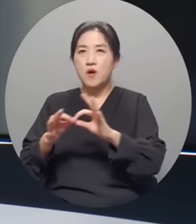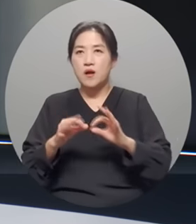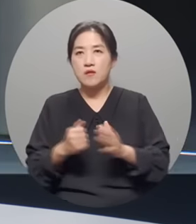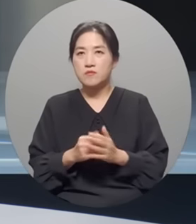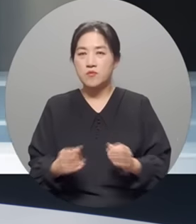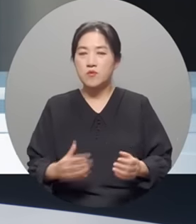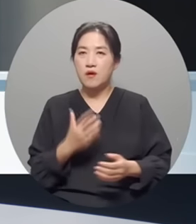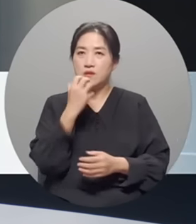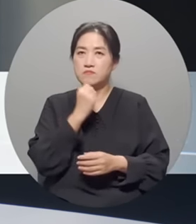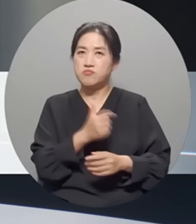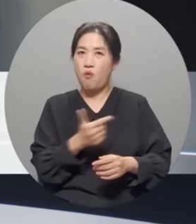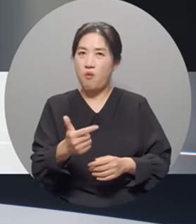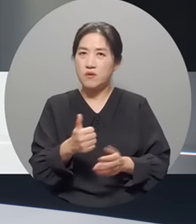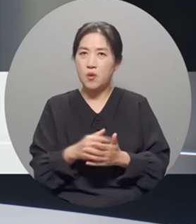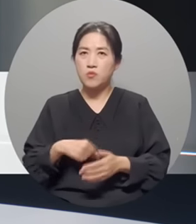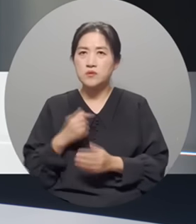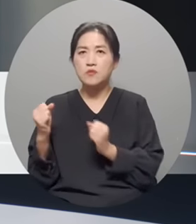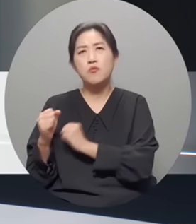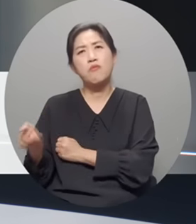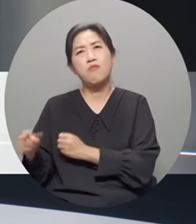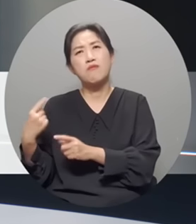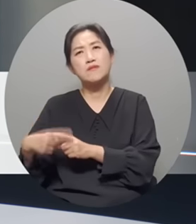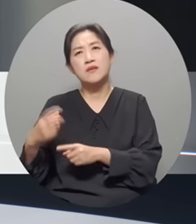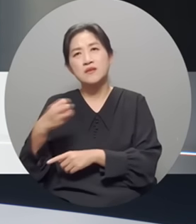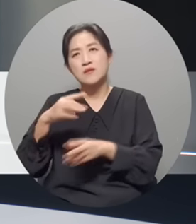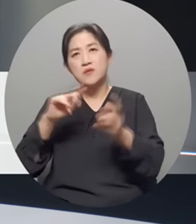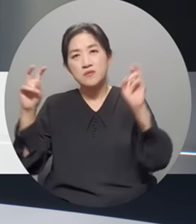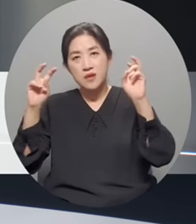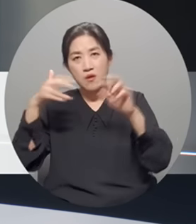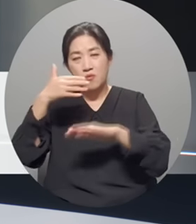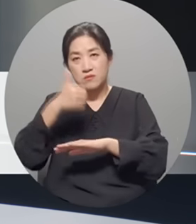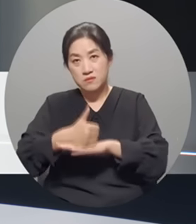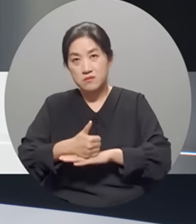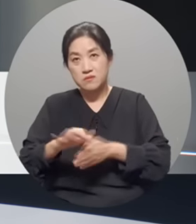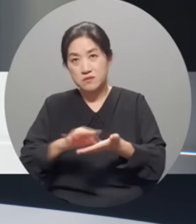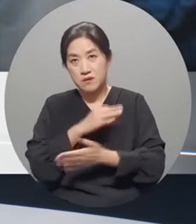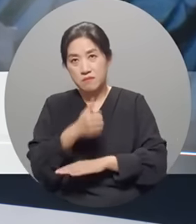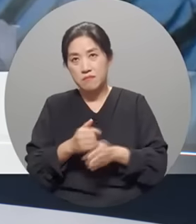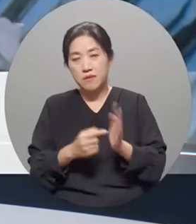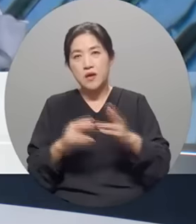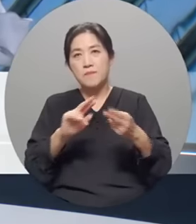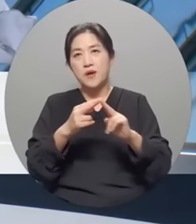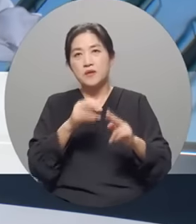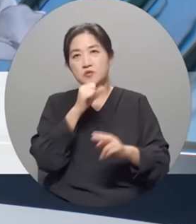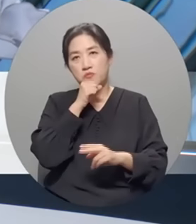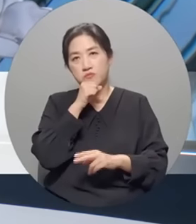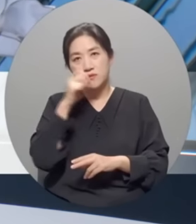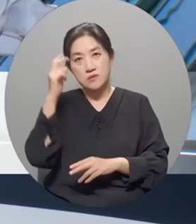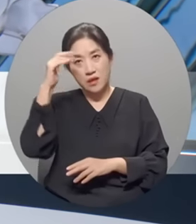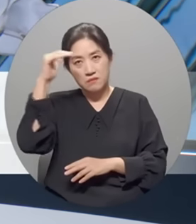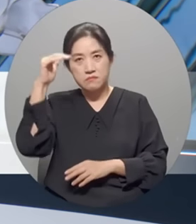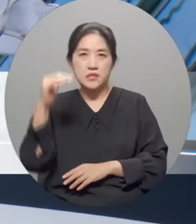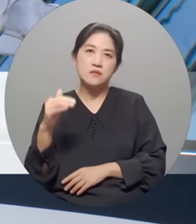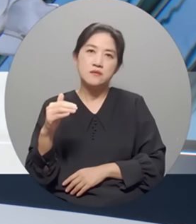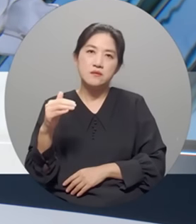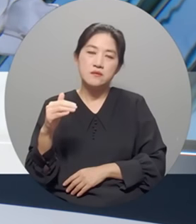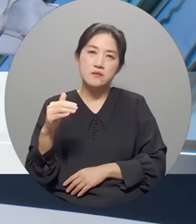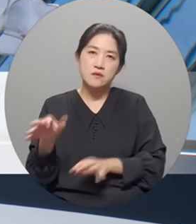호황에도 나 홀로 겨울이라는 삼성전자가 오늘 실적을 발표했는데요. 역시 반도체 성적은 기대